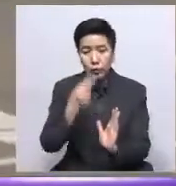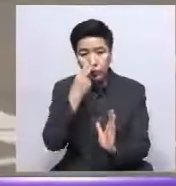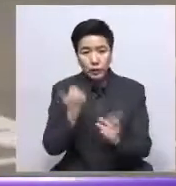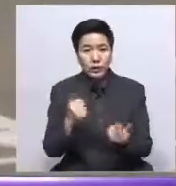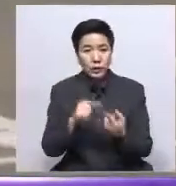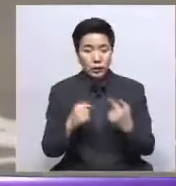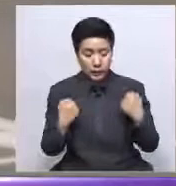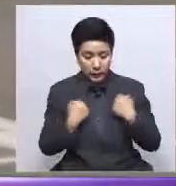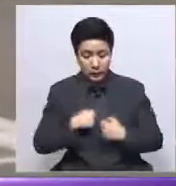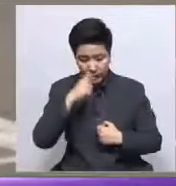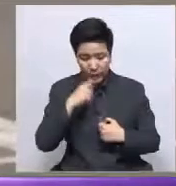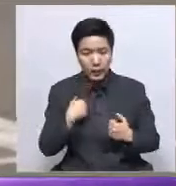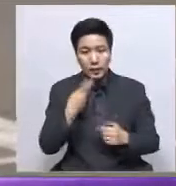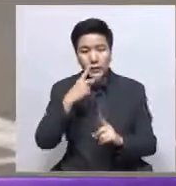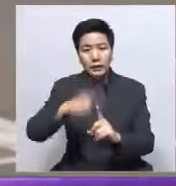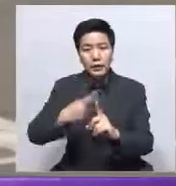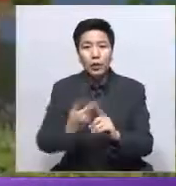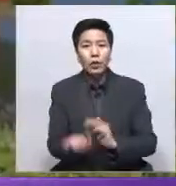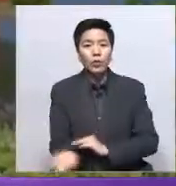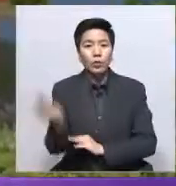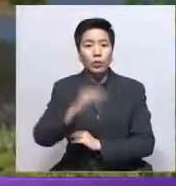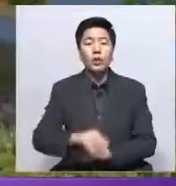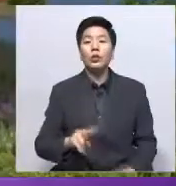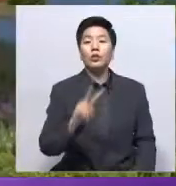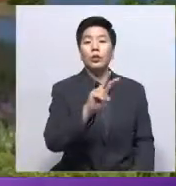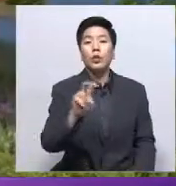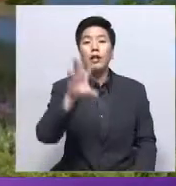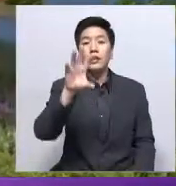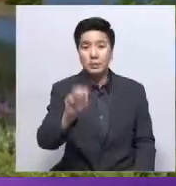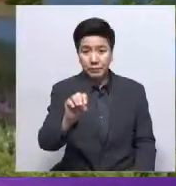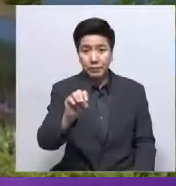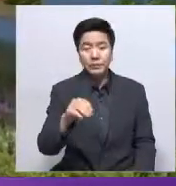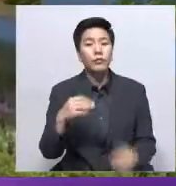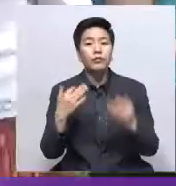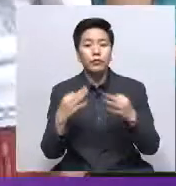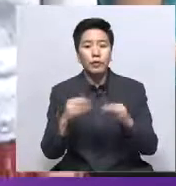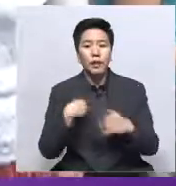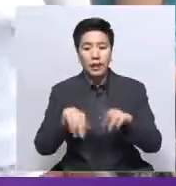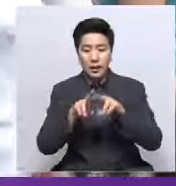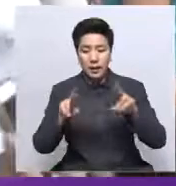วนชุดไทยสามารถเช่าใส่ได้ทั้งวันในราคาเพียงชุดละ250บาทเท่านั้นซึ่งร้านจะตั้ง